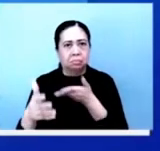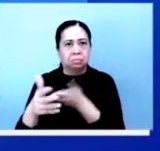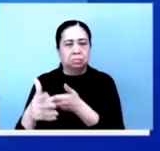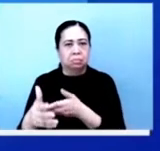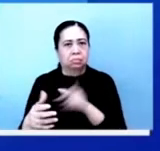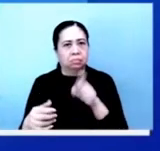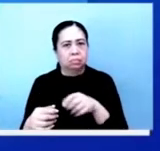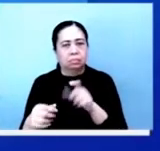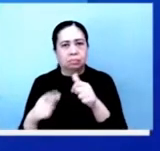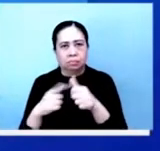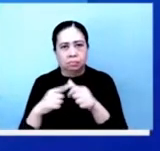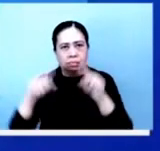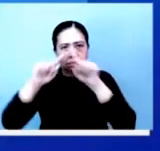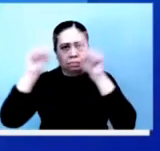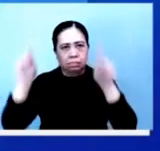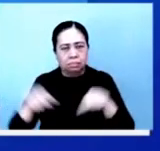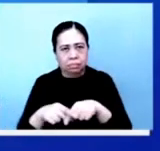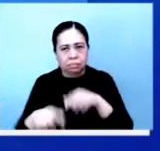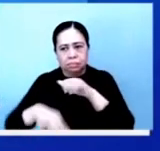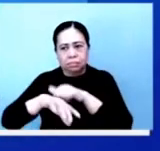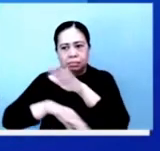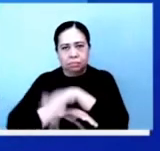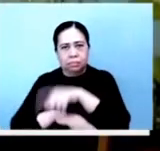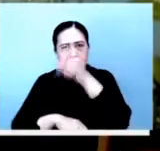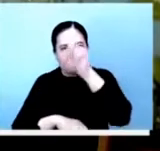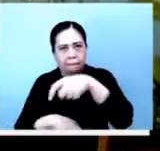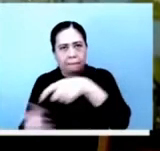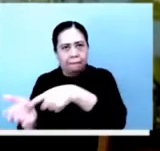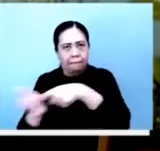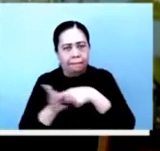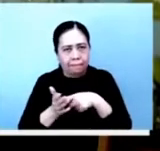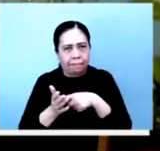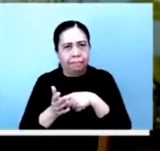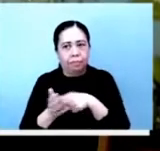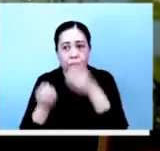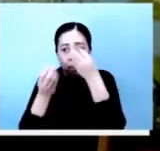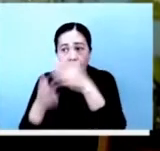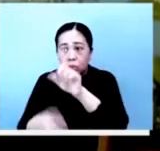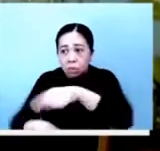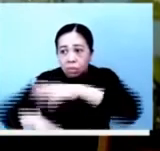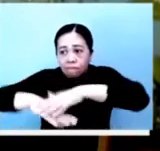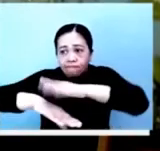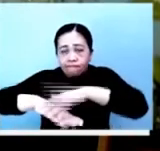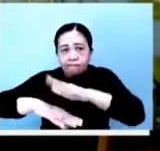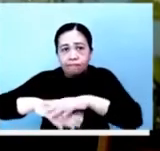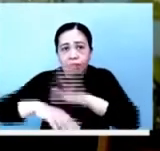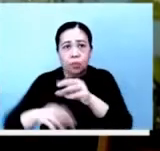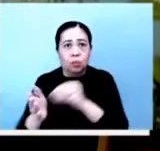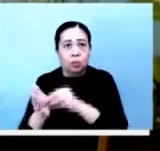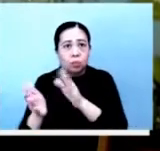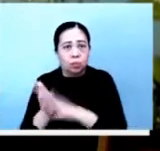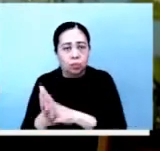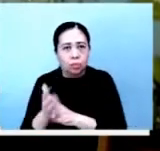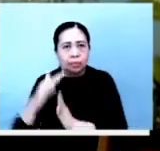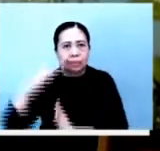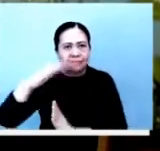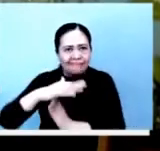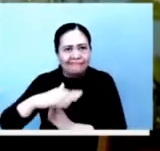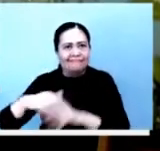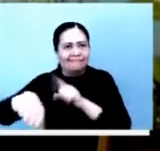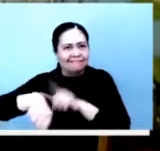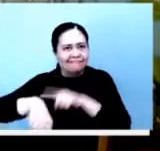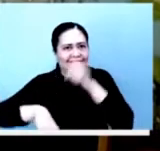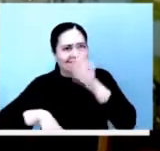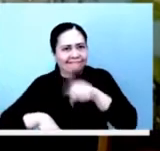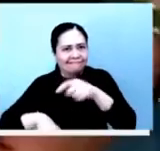utang hanggat walang naipadalang demand letter upang ipabatid sa kanya na ang kanyang utang ay due and demandable